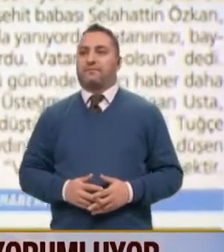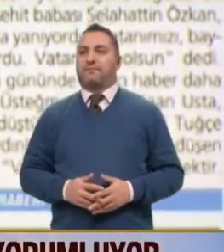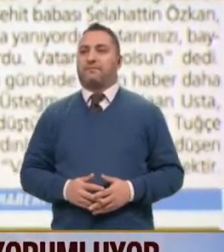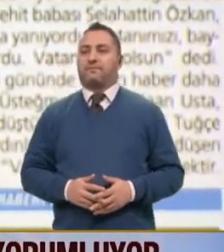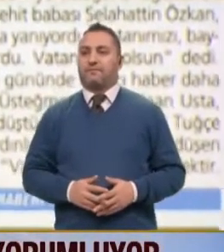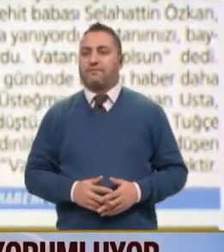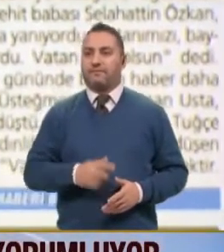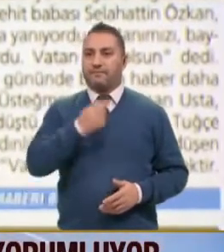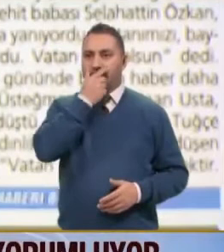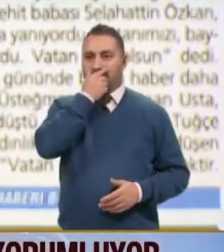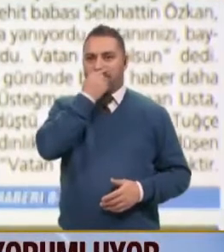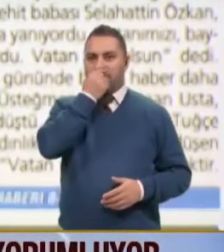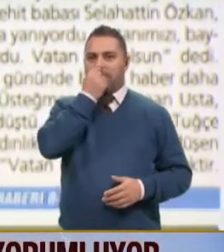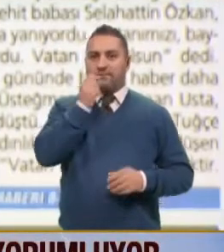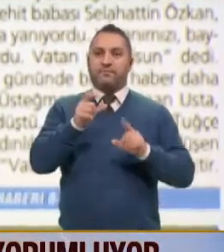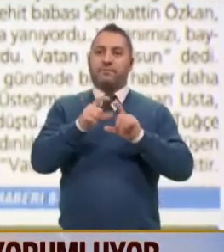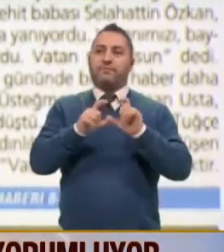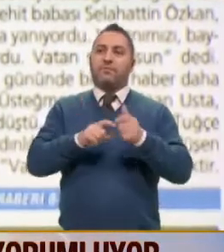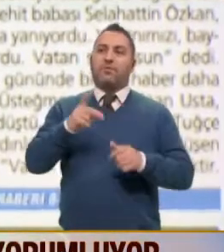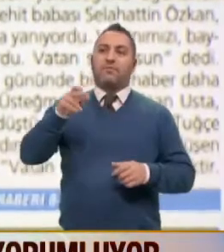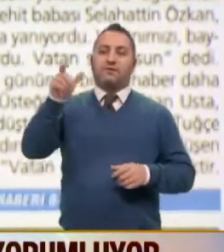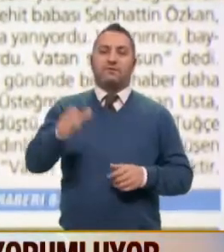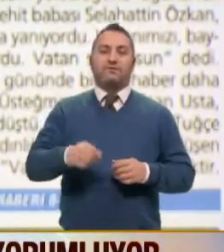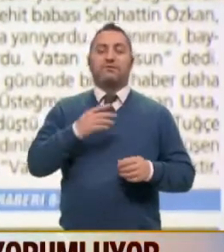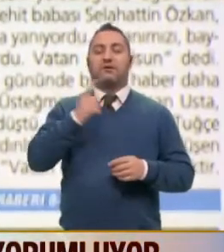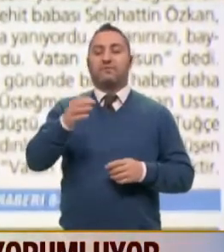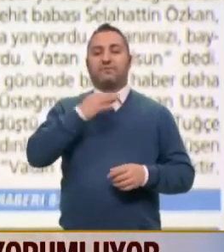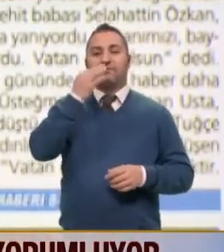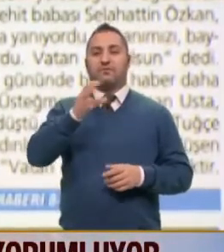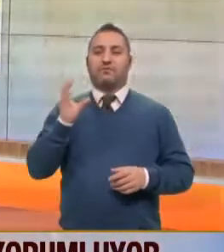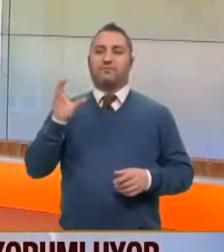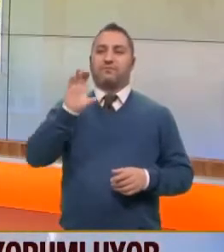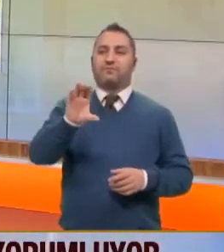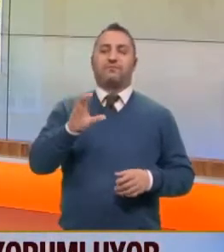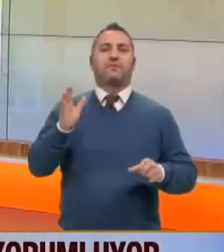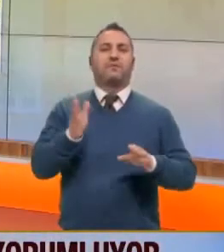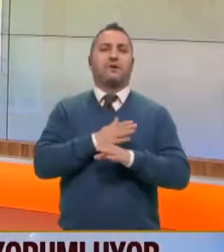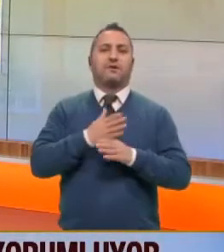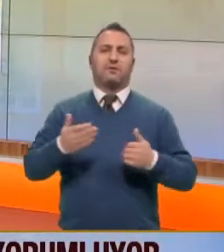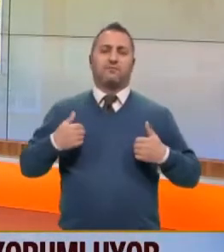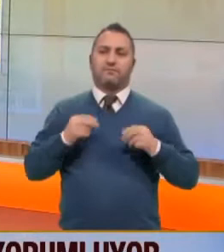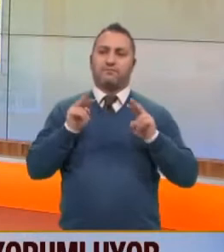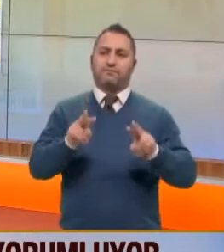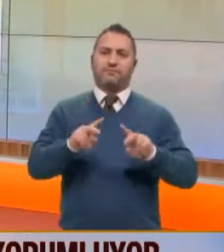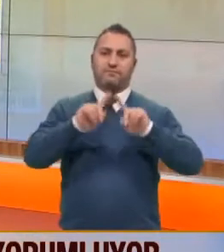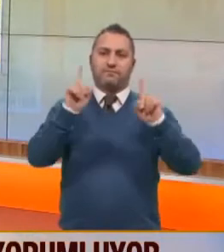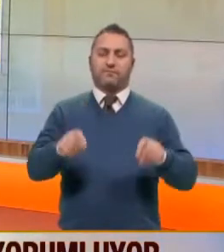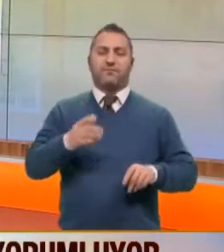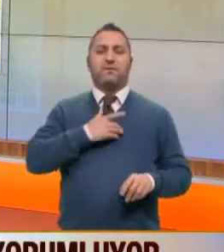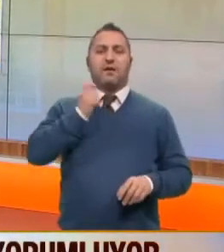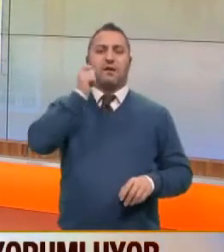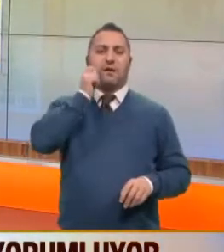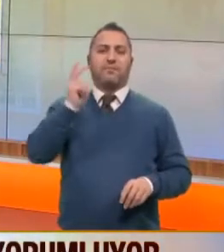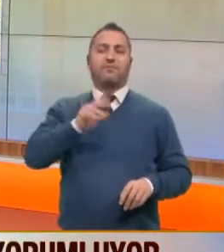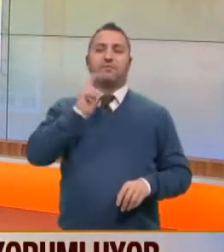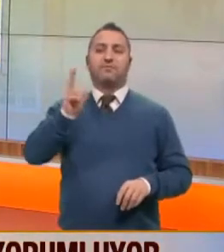Evet. Heh. Şimdi Doğu Perinçek Aydınlık Gazetesi'nin birinci sayfasında bunu söylüyor. Neden diye baktık. Daha sonra onların kanallarına